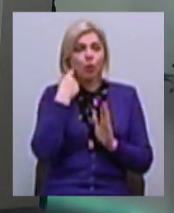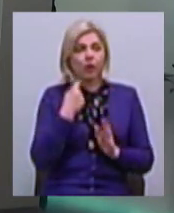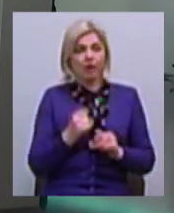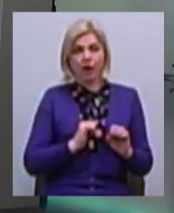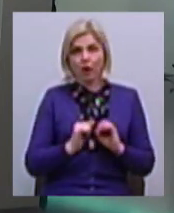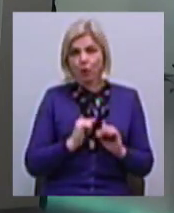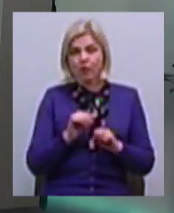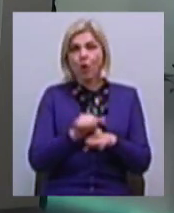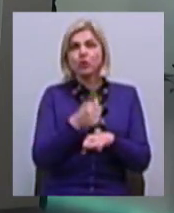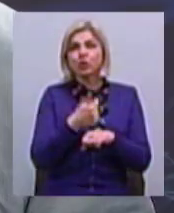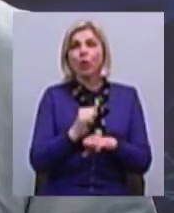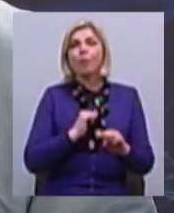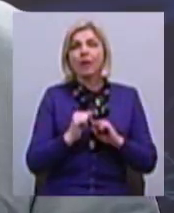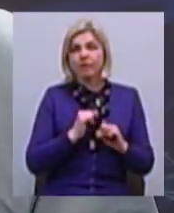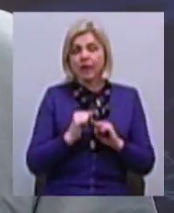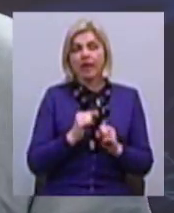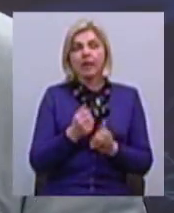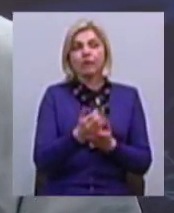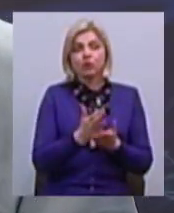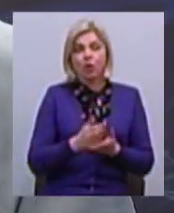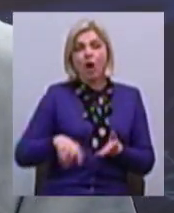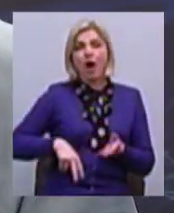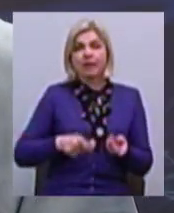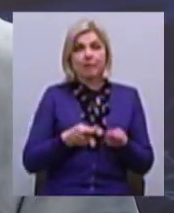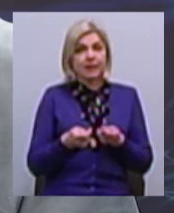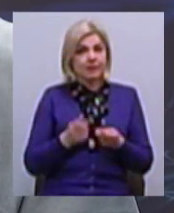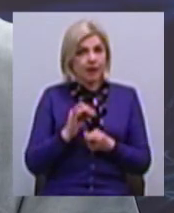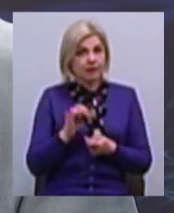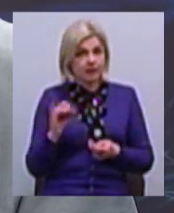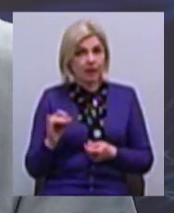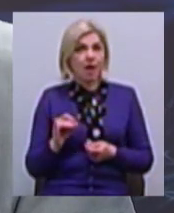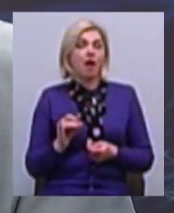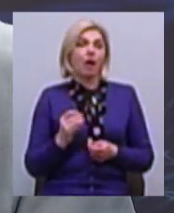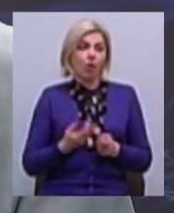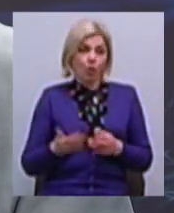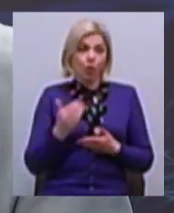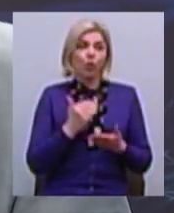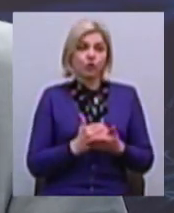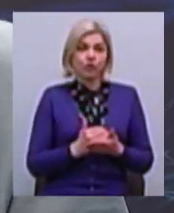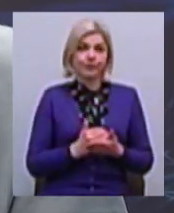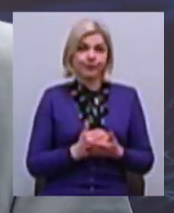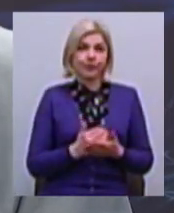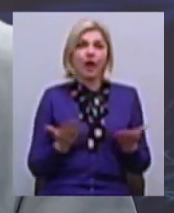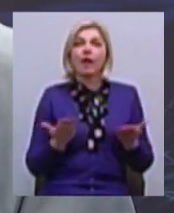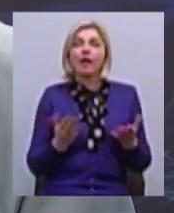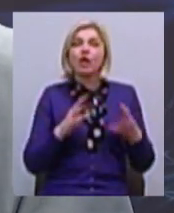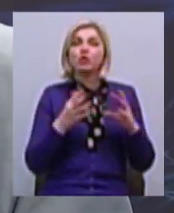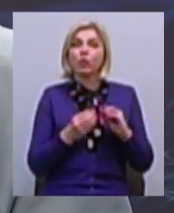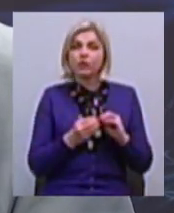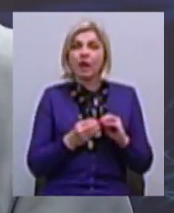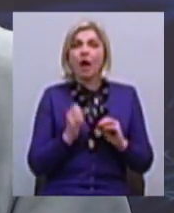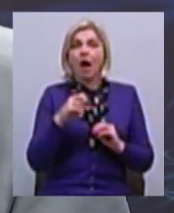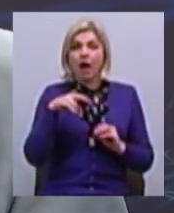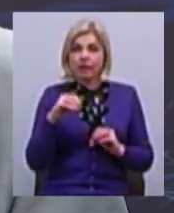Керував, очолював управління інфраструктури обласної державної адміністрації. Отже, так, якісь певні результати? Але в робочій цій